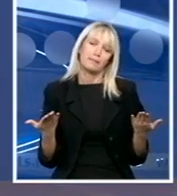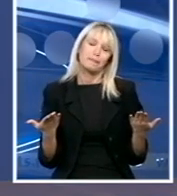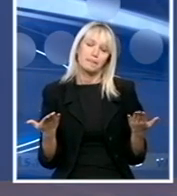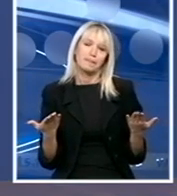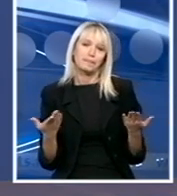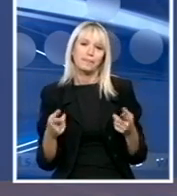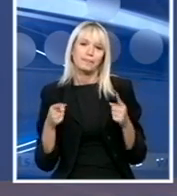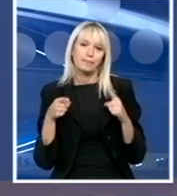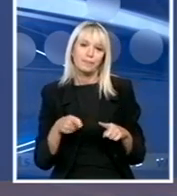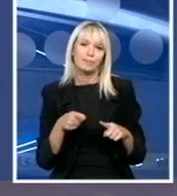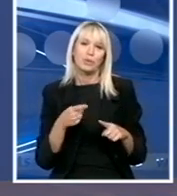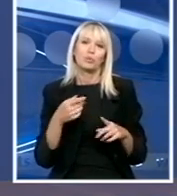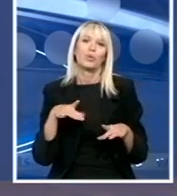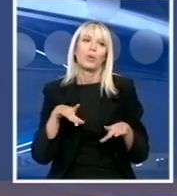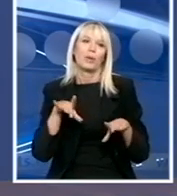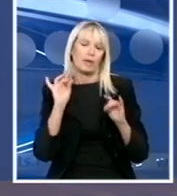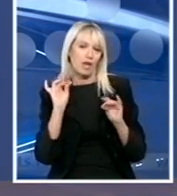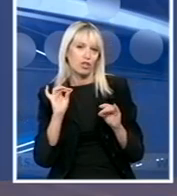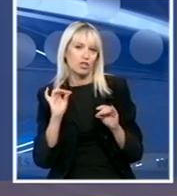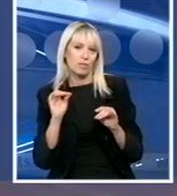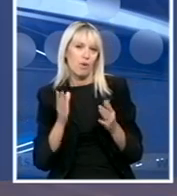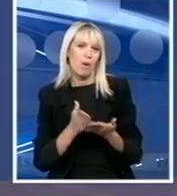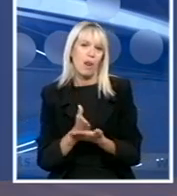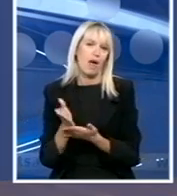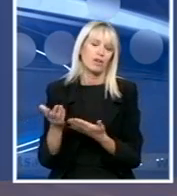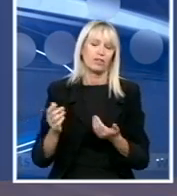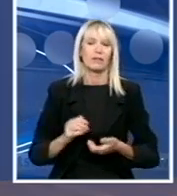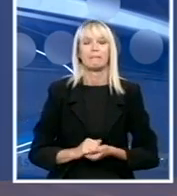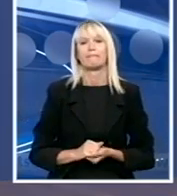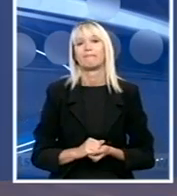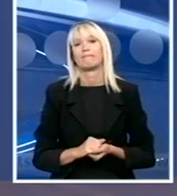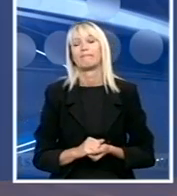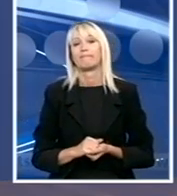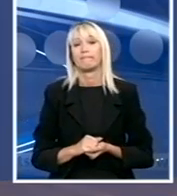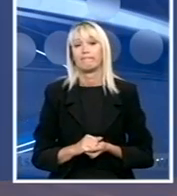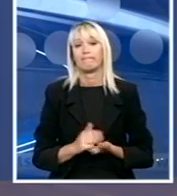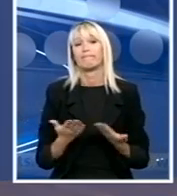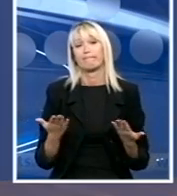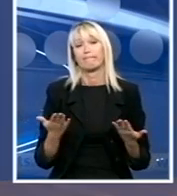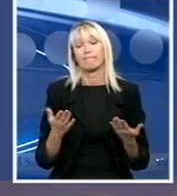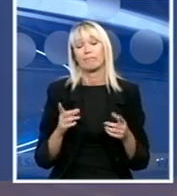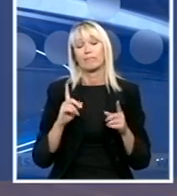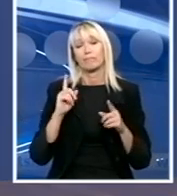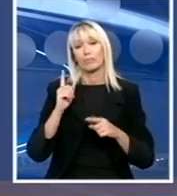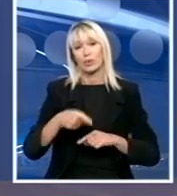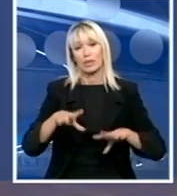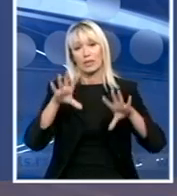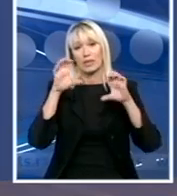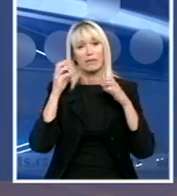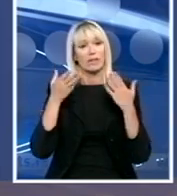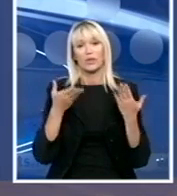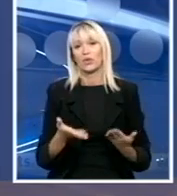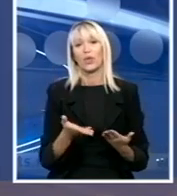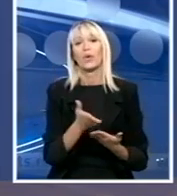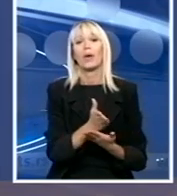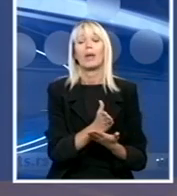prema lepšoj strani života. Eto, reći ću to tako. Prema tome, shvatite ovo da je sastavni deo